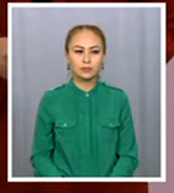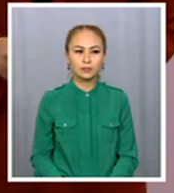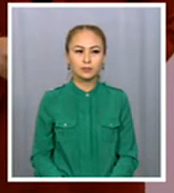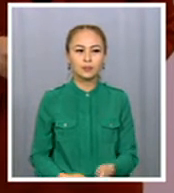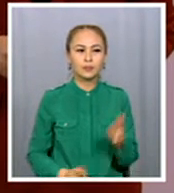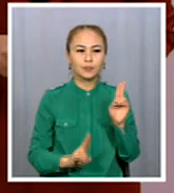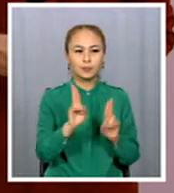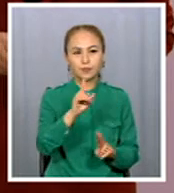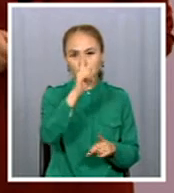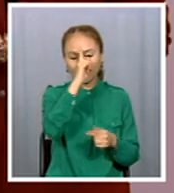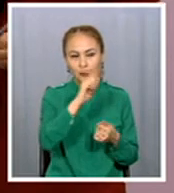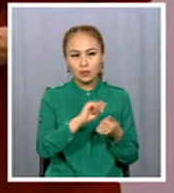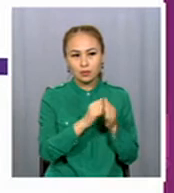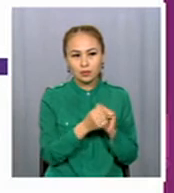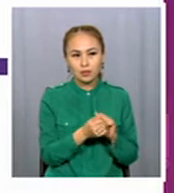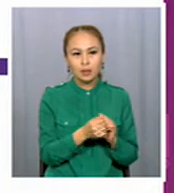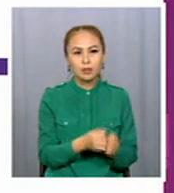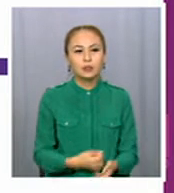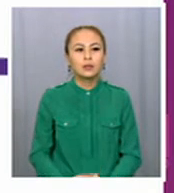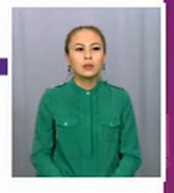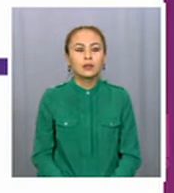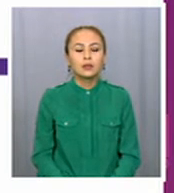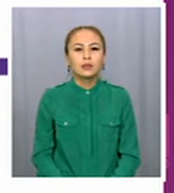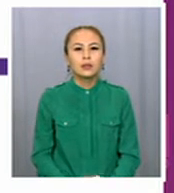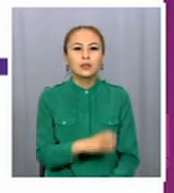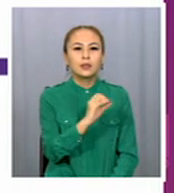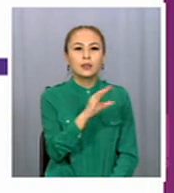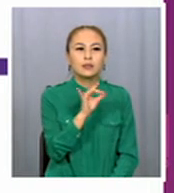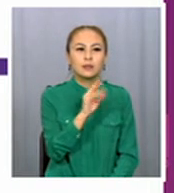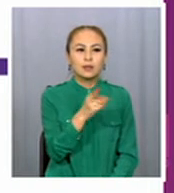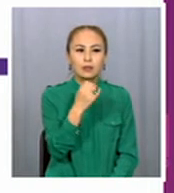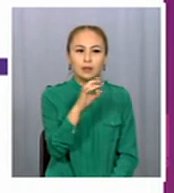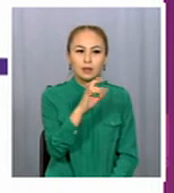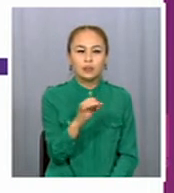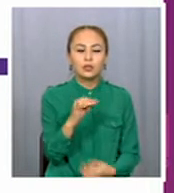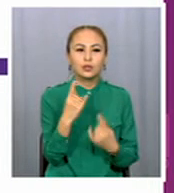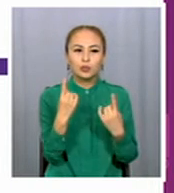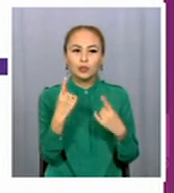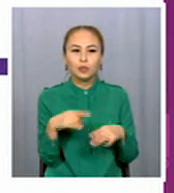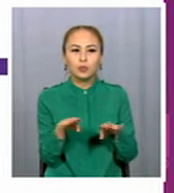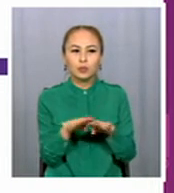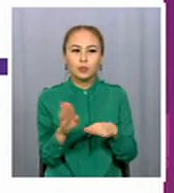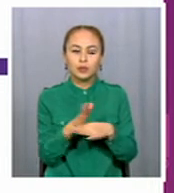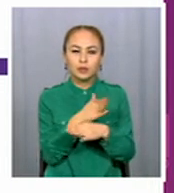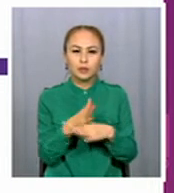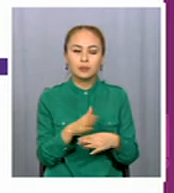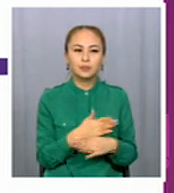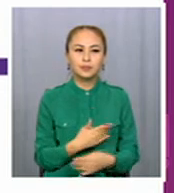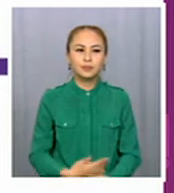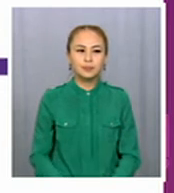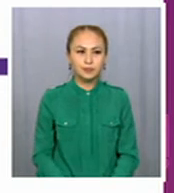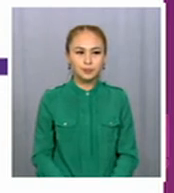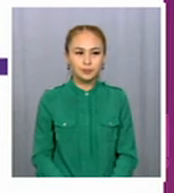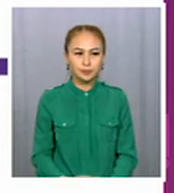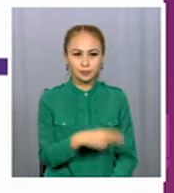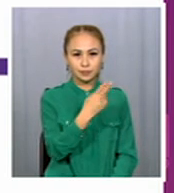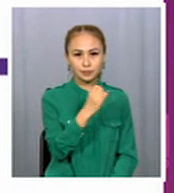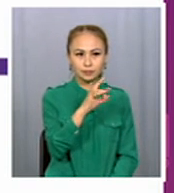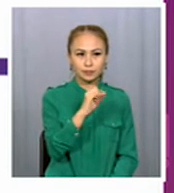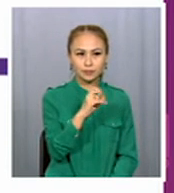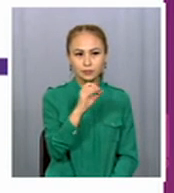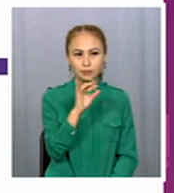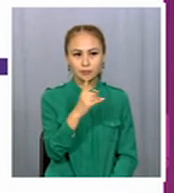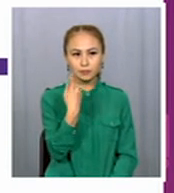Ережені еске түсіріп өтеміз. Етістік дара және күрделі болып бөлінеді. Дара етістік